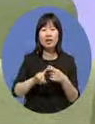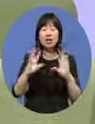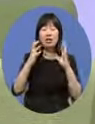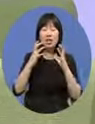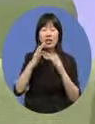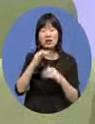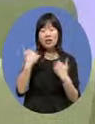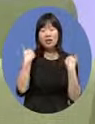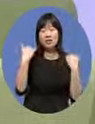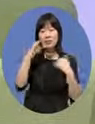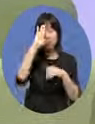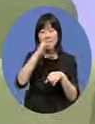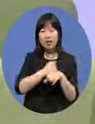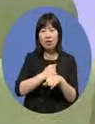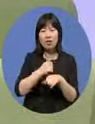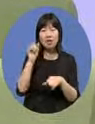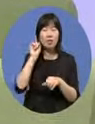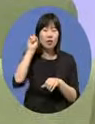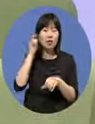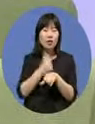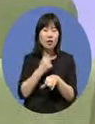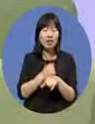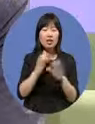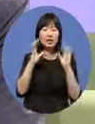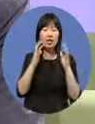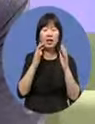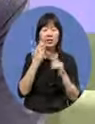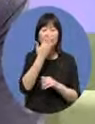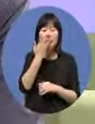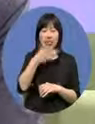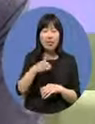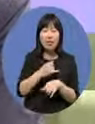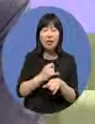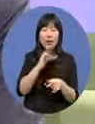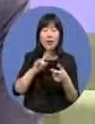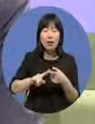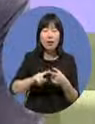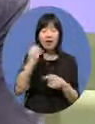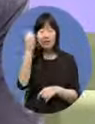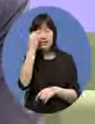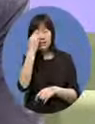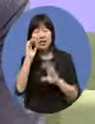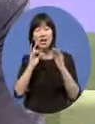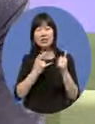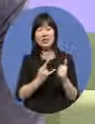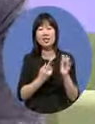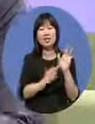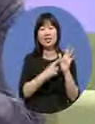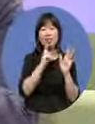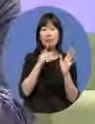고혈압, 소아 당뇨, 고지혈증, 지방간, 심지어는 빈혈까지 아이들한테 나타나고요. 키